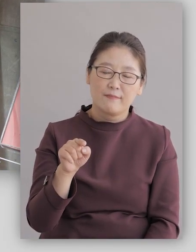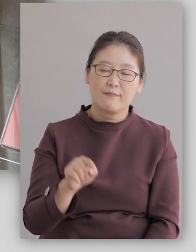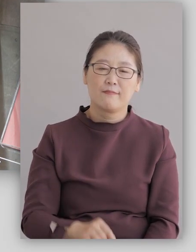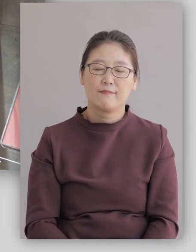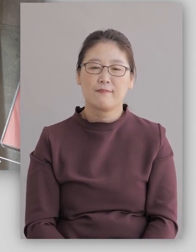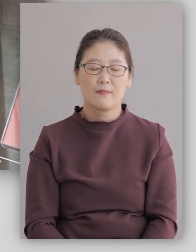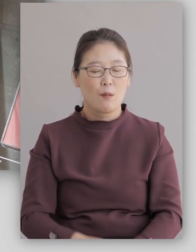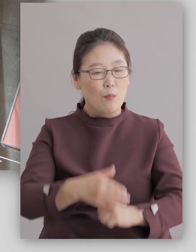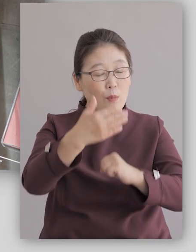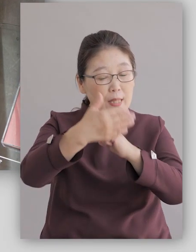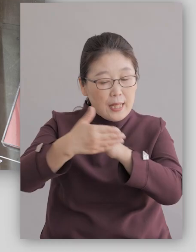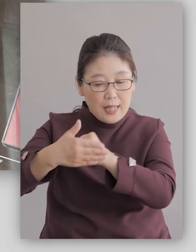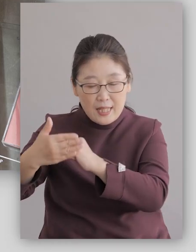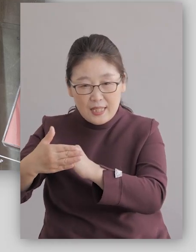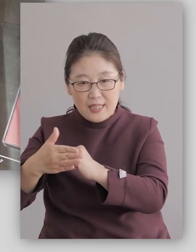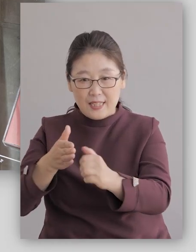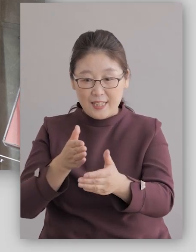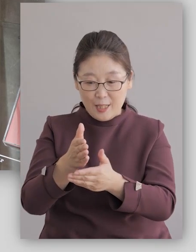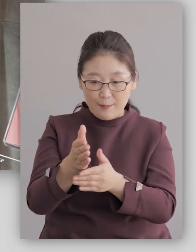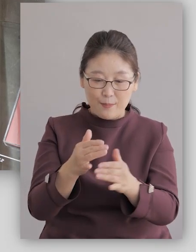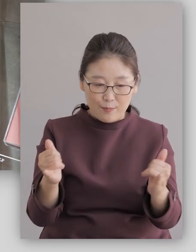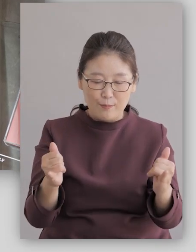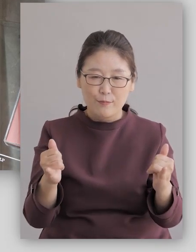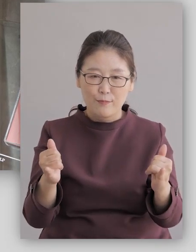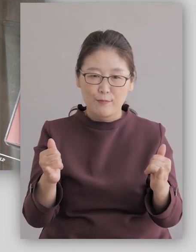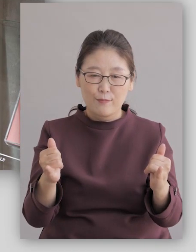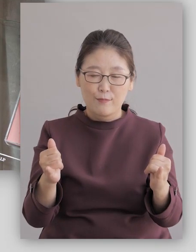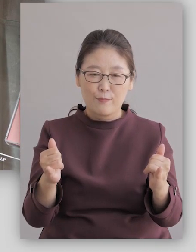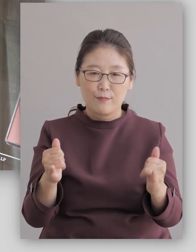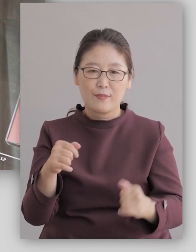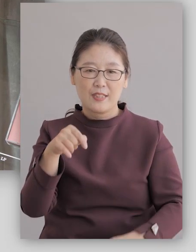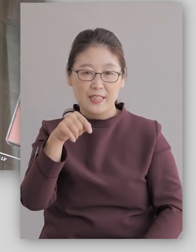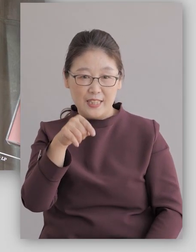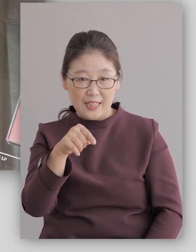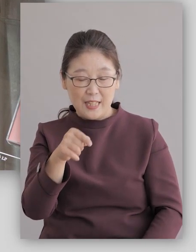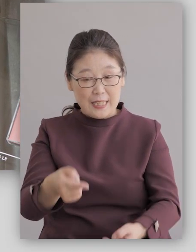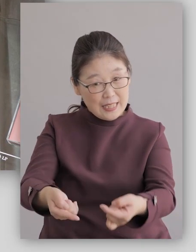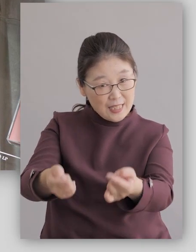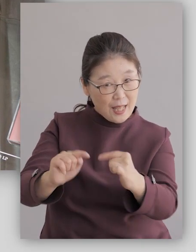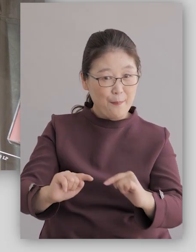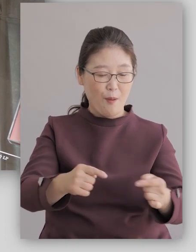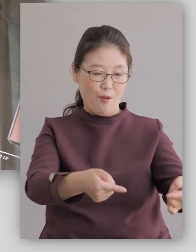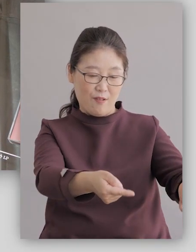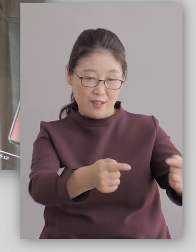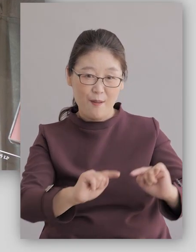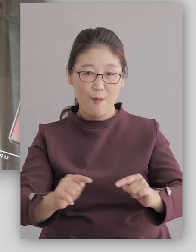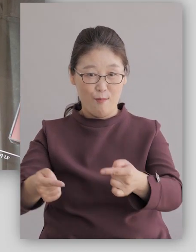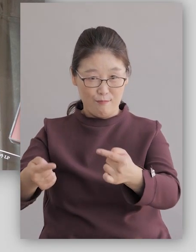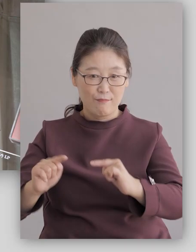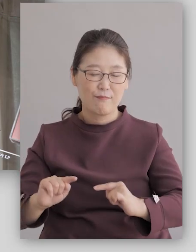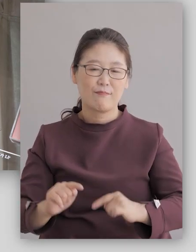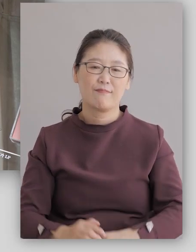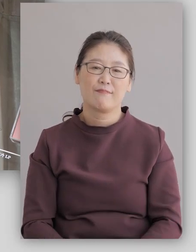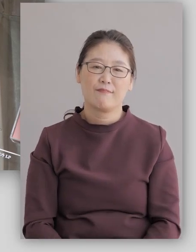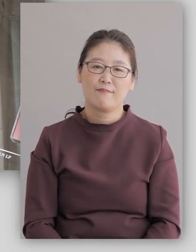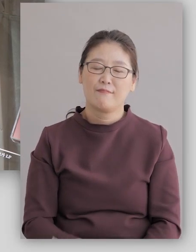많은 그 사진 작가님들이랑 분들이 여기에 참여해서 잡지를 만들어냈기